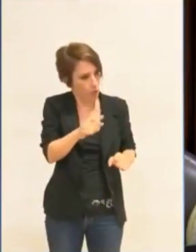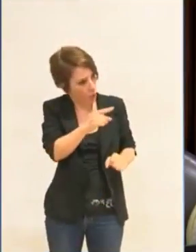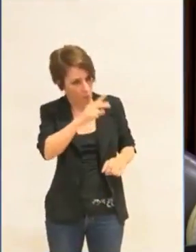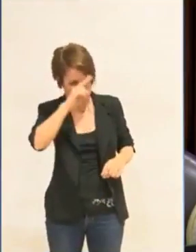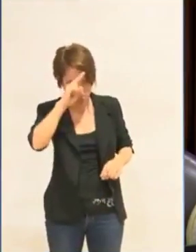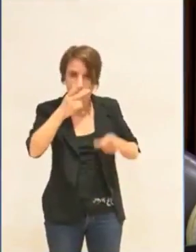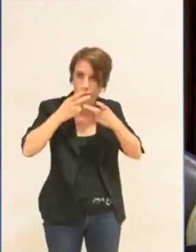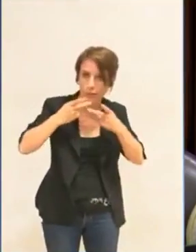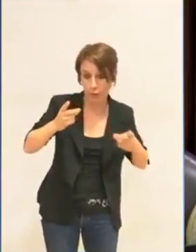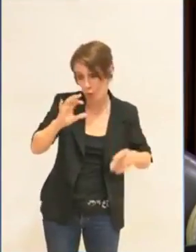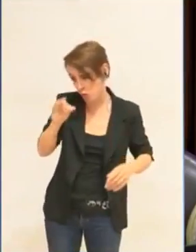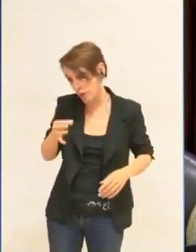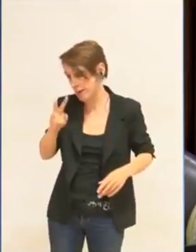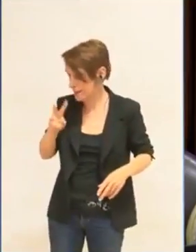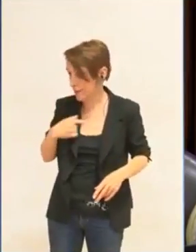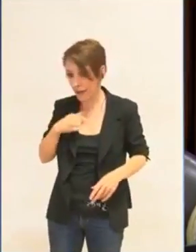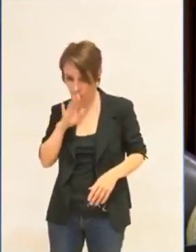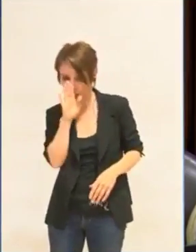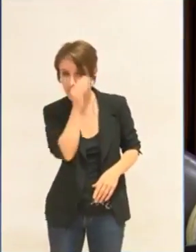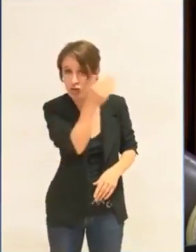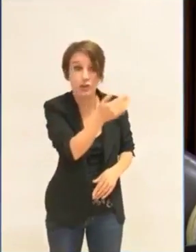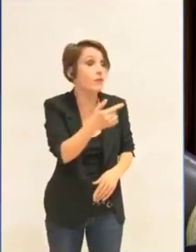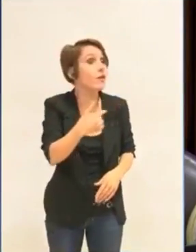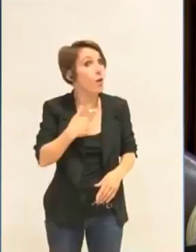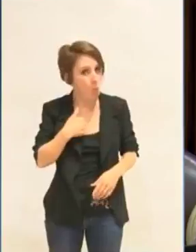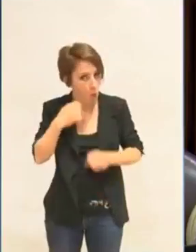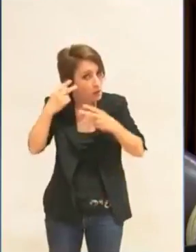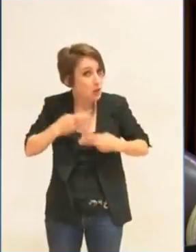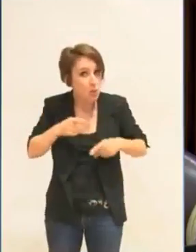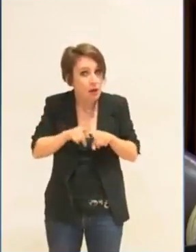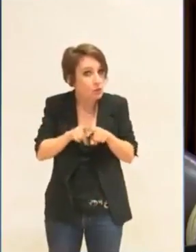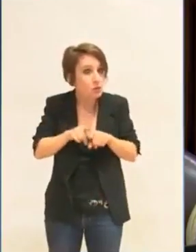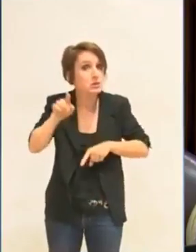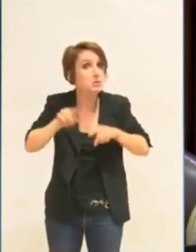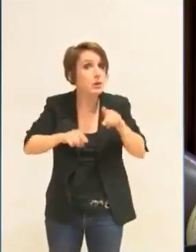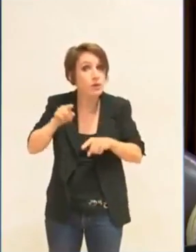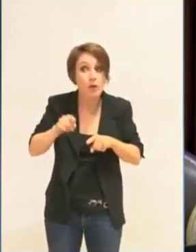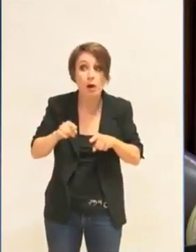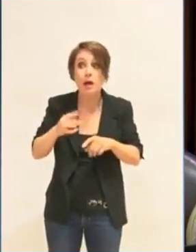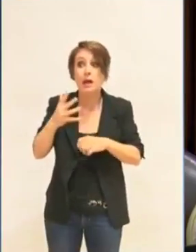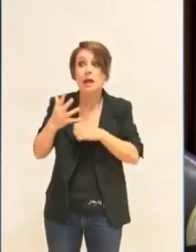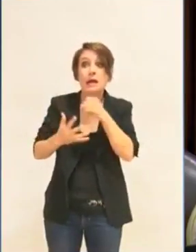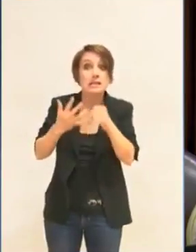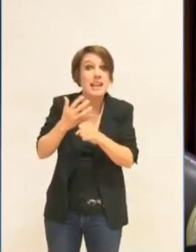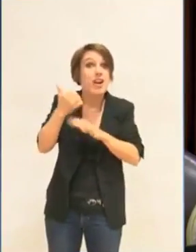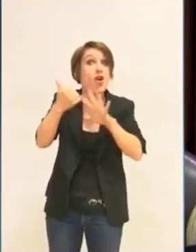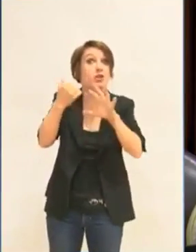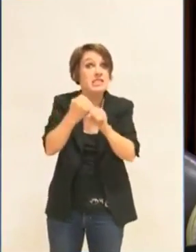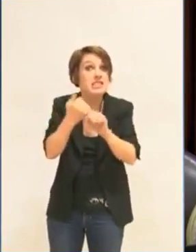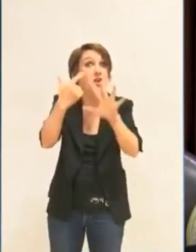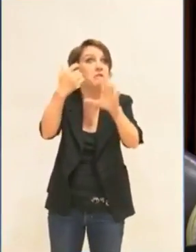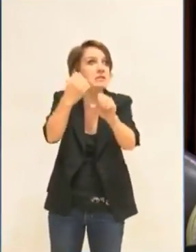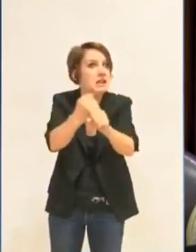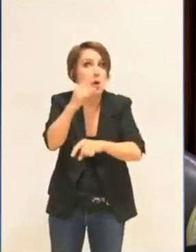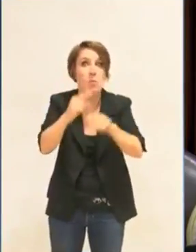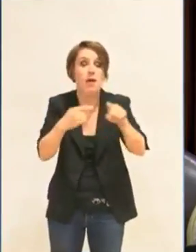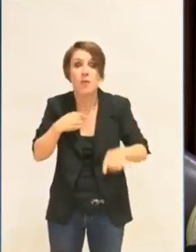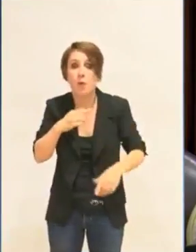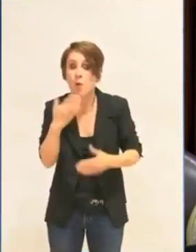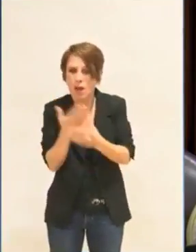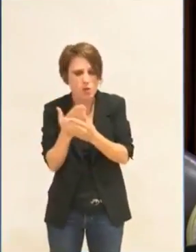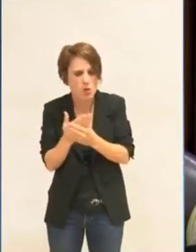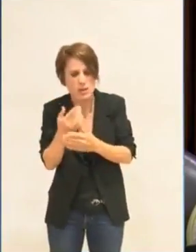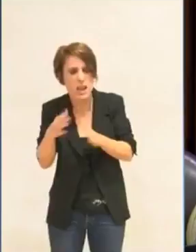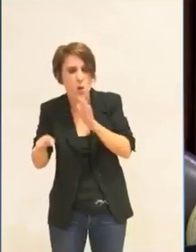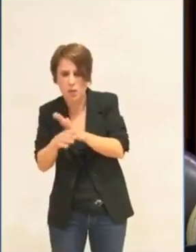dire. Moi-même, je change de position. Au bout de 5, 6, 7 ans, ça arrive à tout le monde sur des dossiers. Et c'est très bien